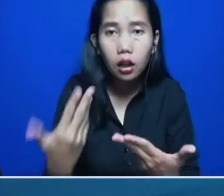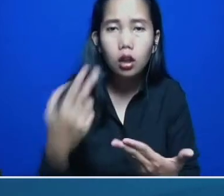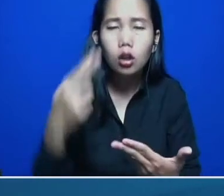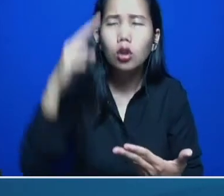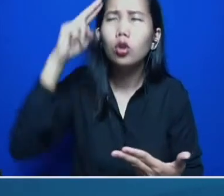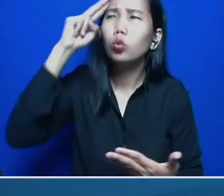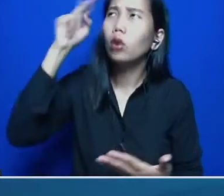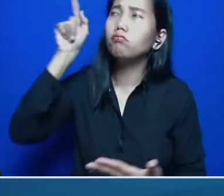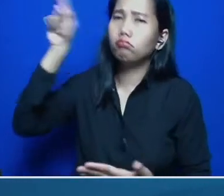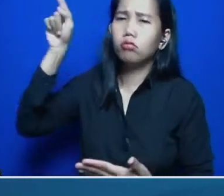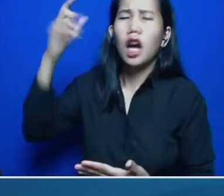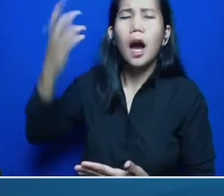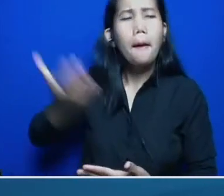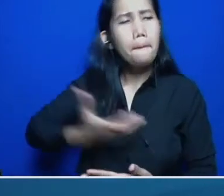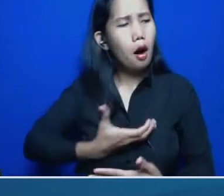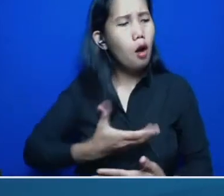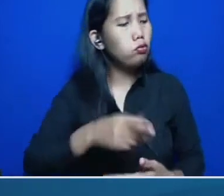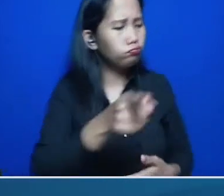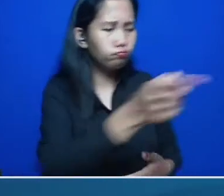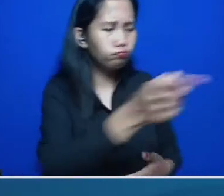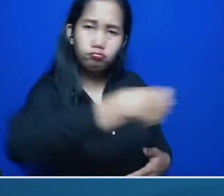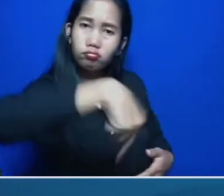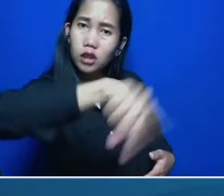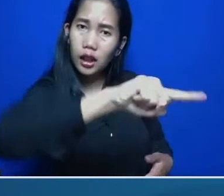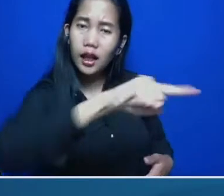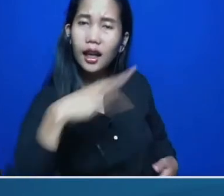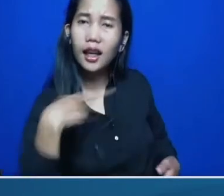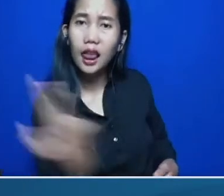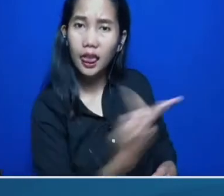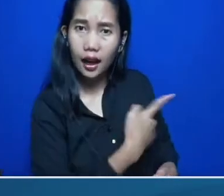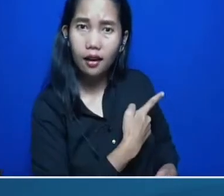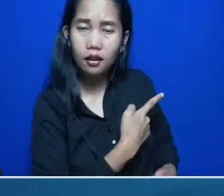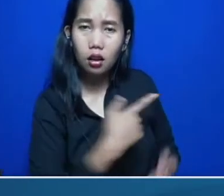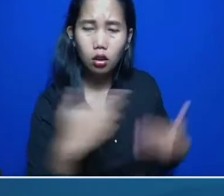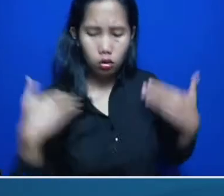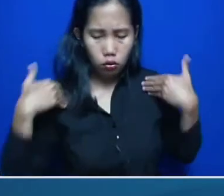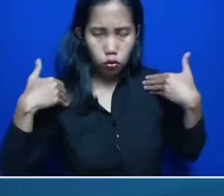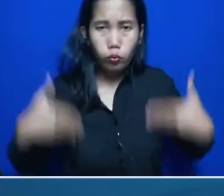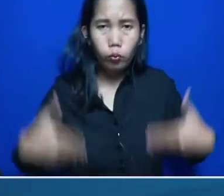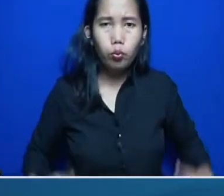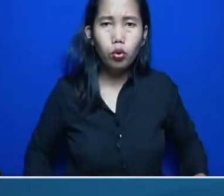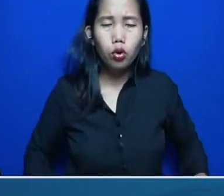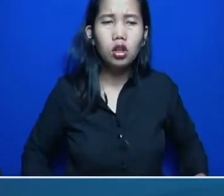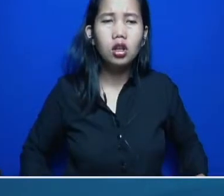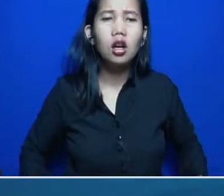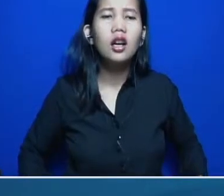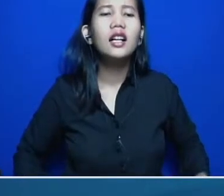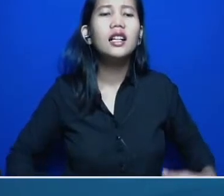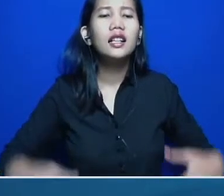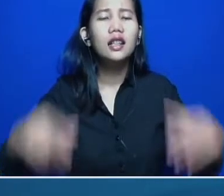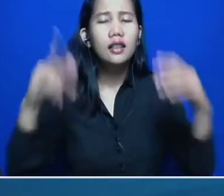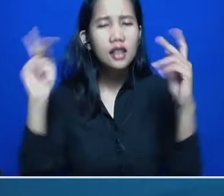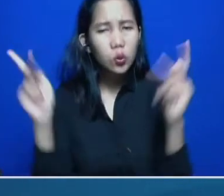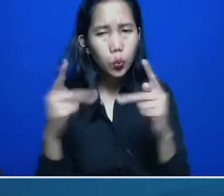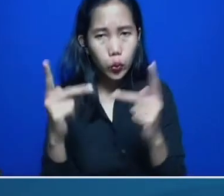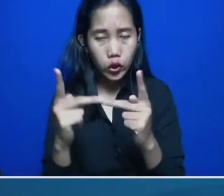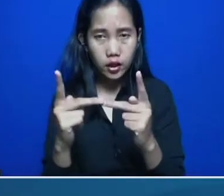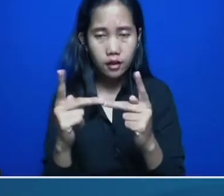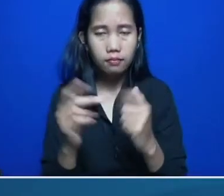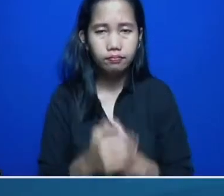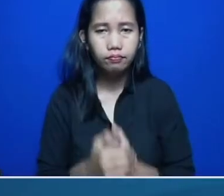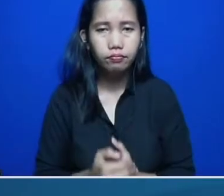kita terpelihara sempurna Hai dengan tak bercacat pada kedatangan Yesus biru